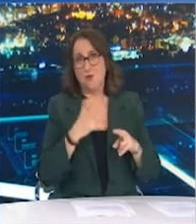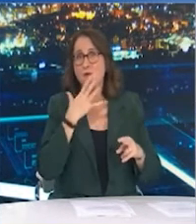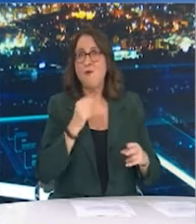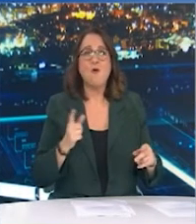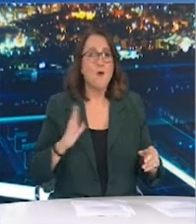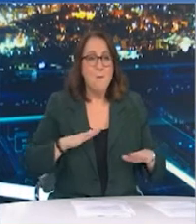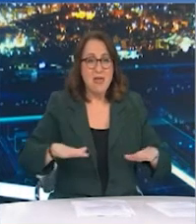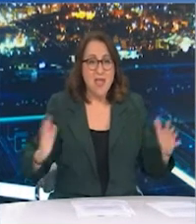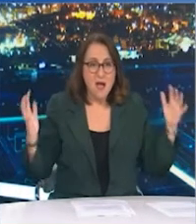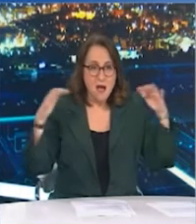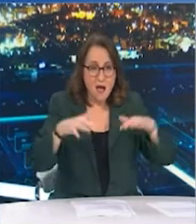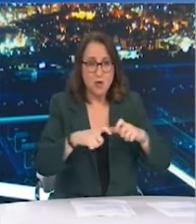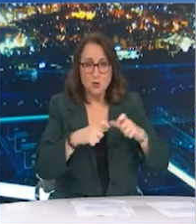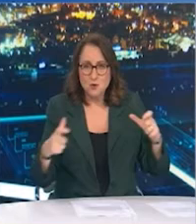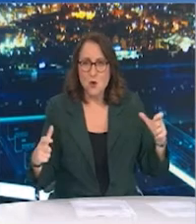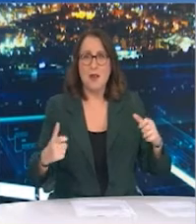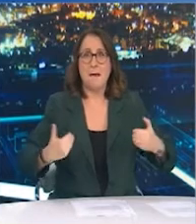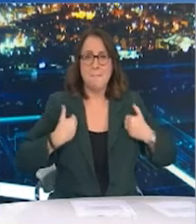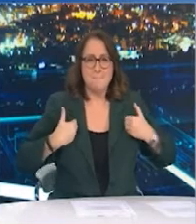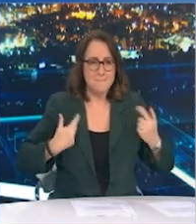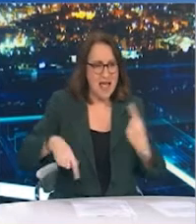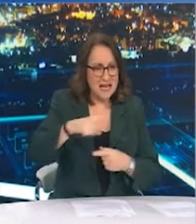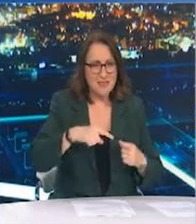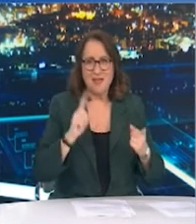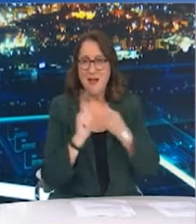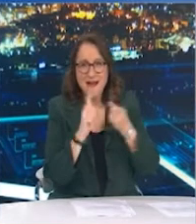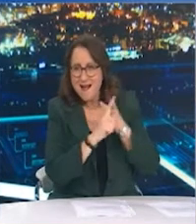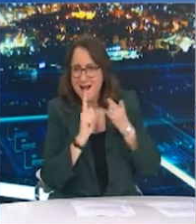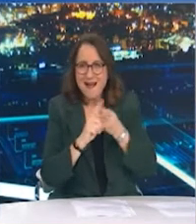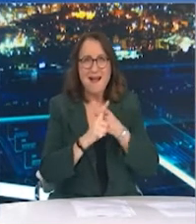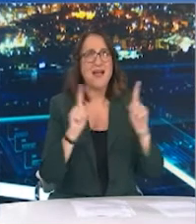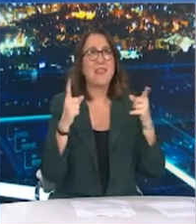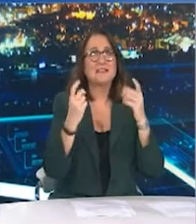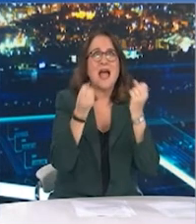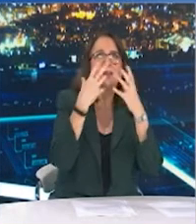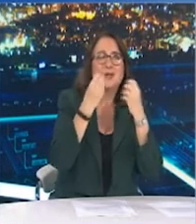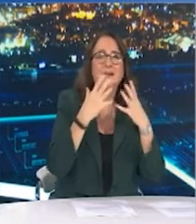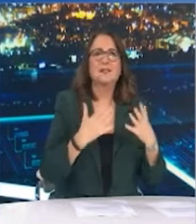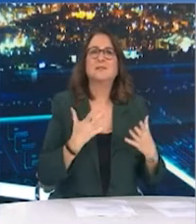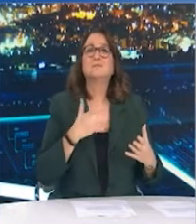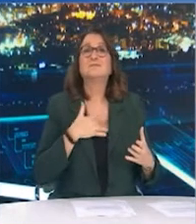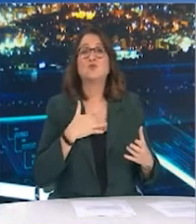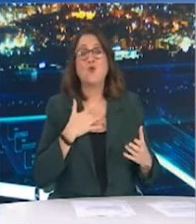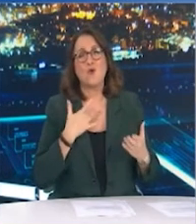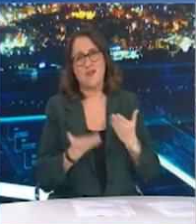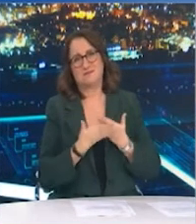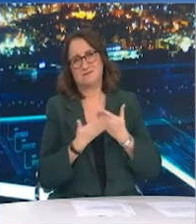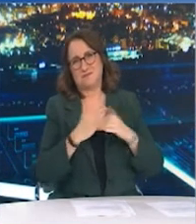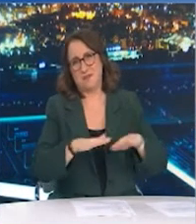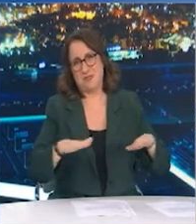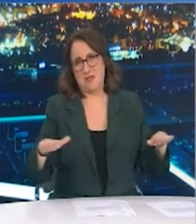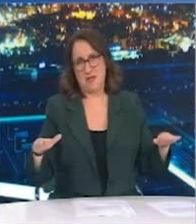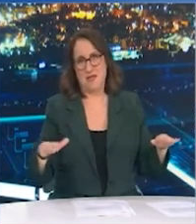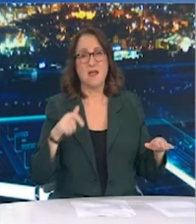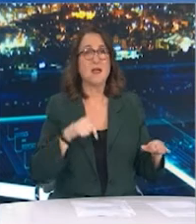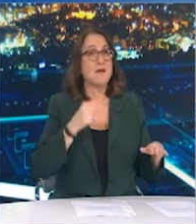έχουν ιδιαίτερη σημασία για τη σωματική και ψυχική υγεία των παιδιών μας. Όλοι μας ακούμε παραδείγματα από το περιβάλλον μας, βλέπουμε τη σημαντική